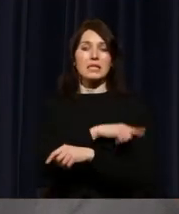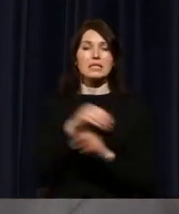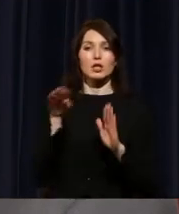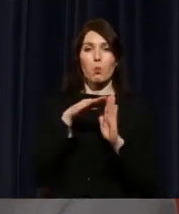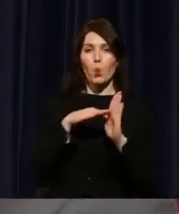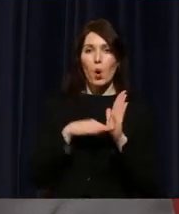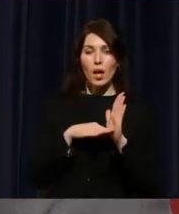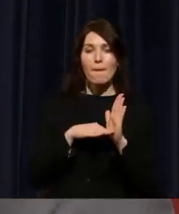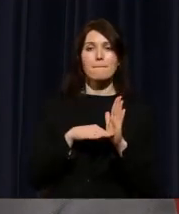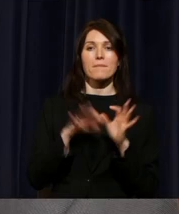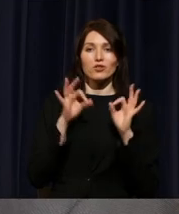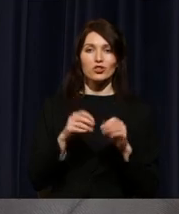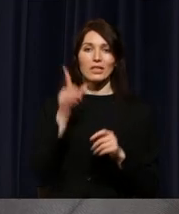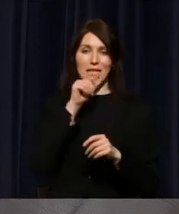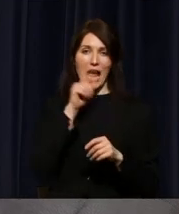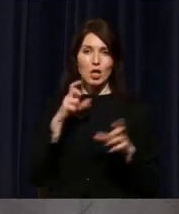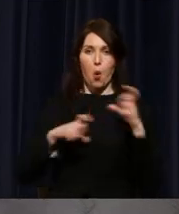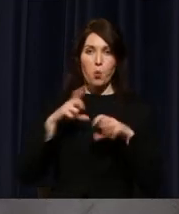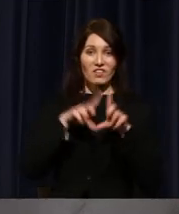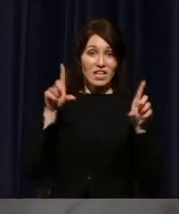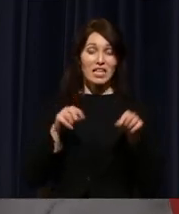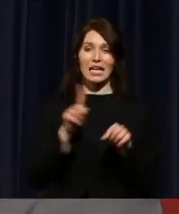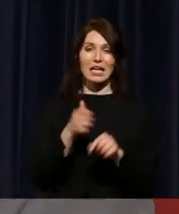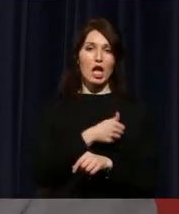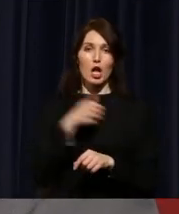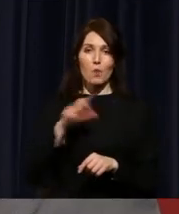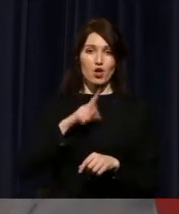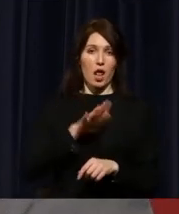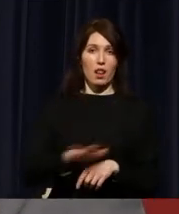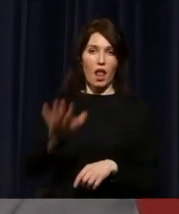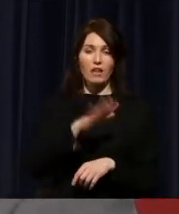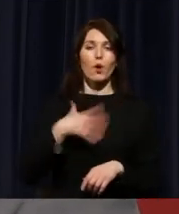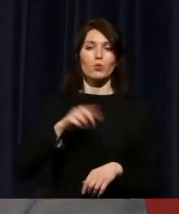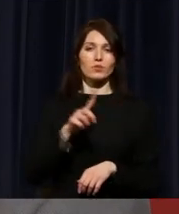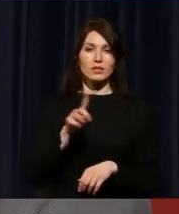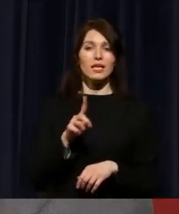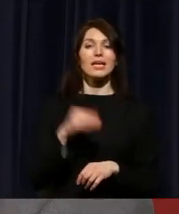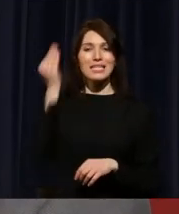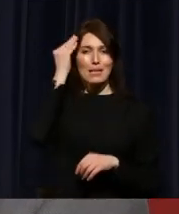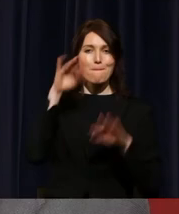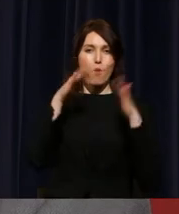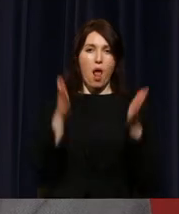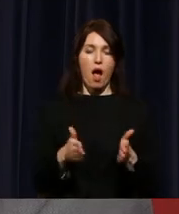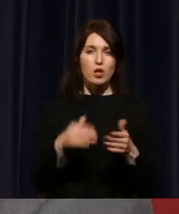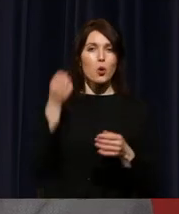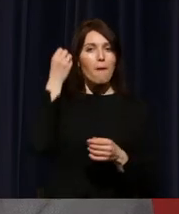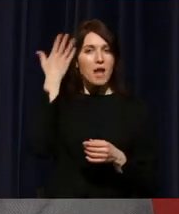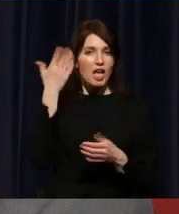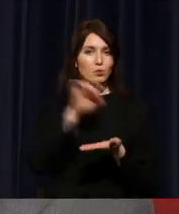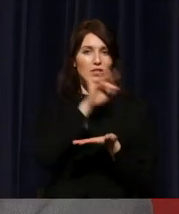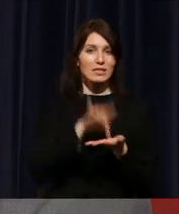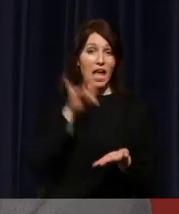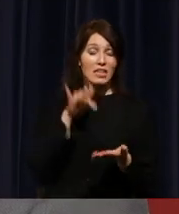programma tieši Stradiņu universitātē ir ar to īpaša Latvijā, ka mums ir šis te simulācija prasmju centrs,